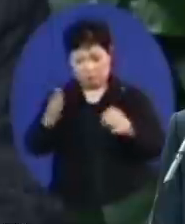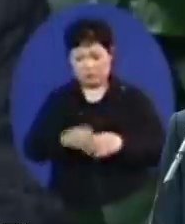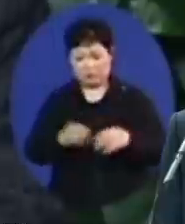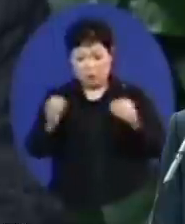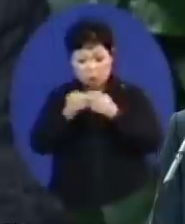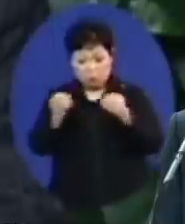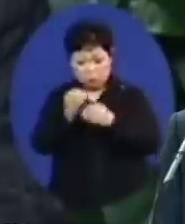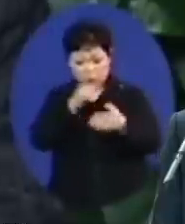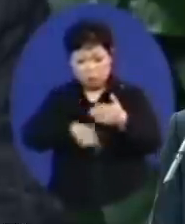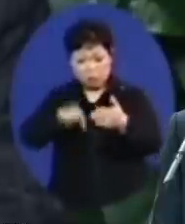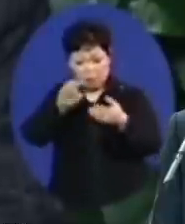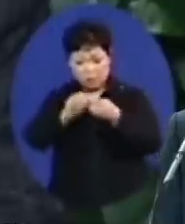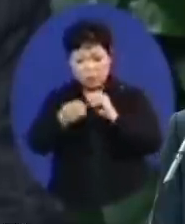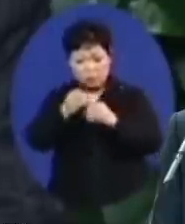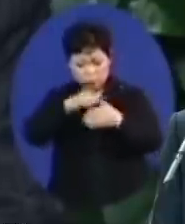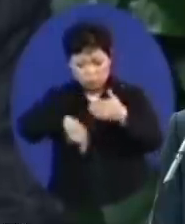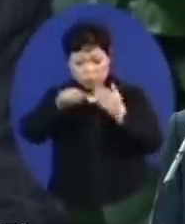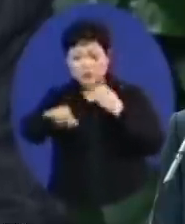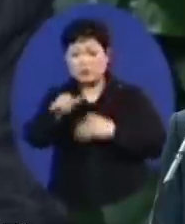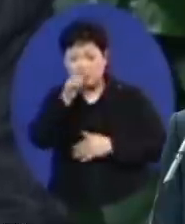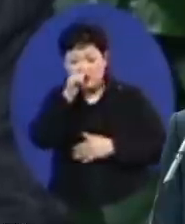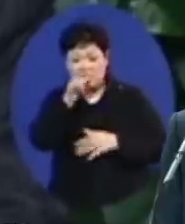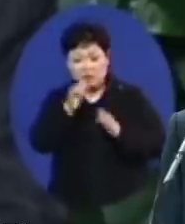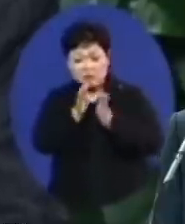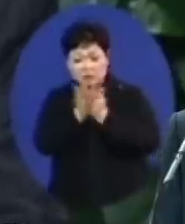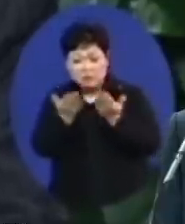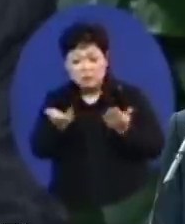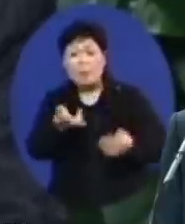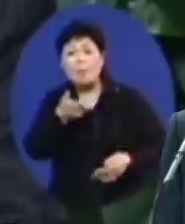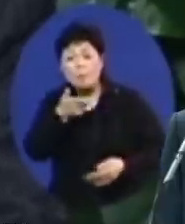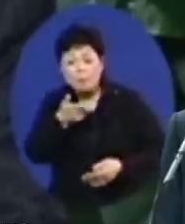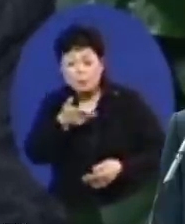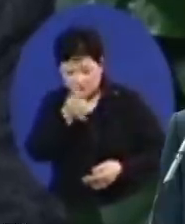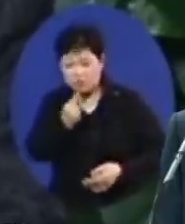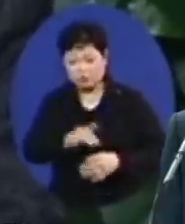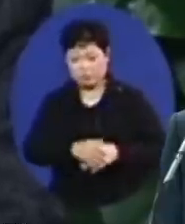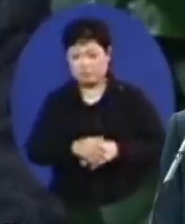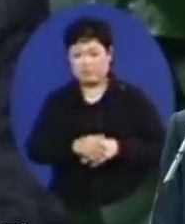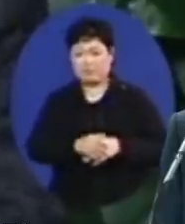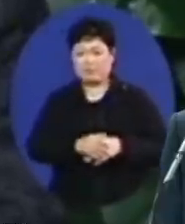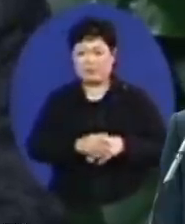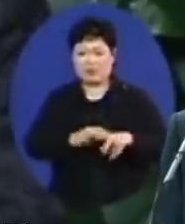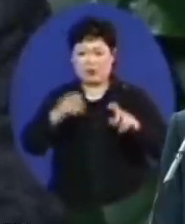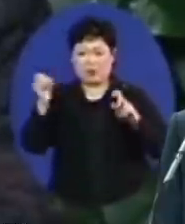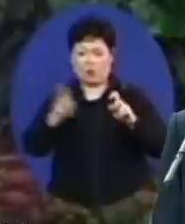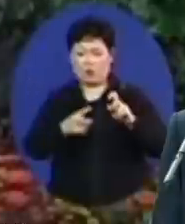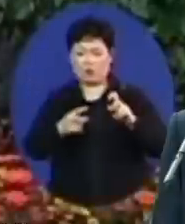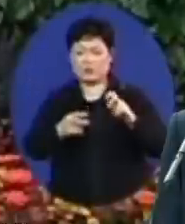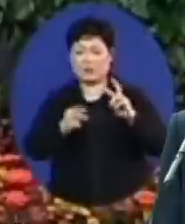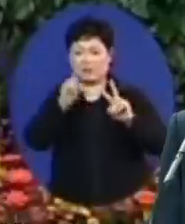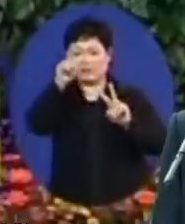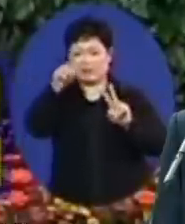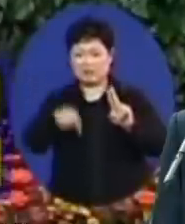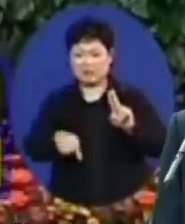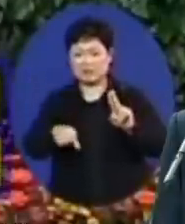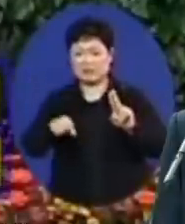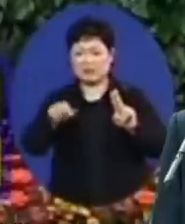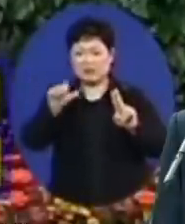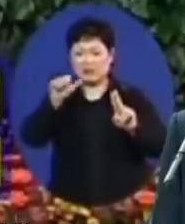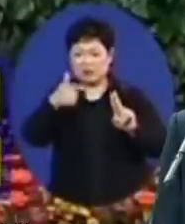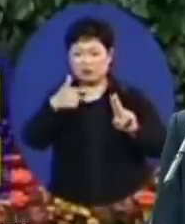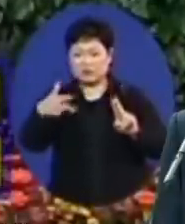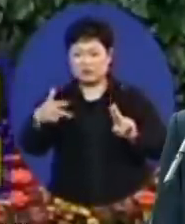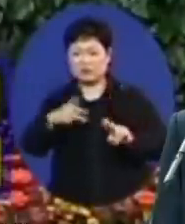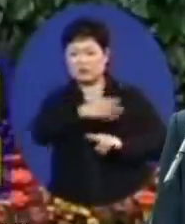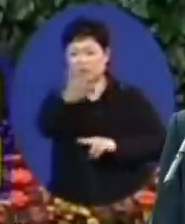있을 일이지 실제로 있을 수가 없는 것 같은데 실제로 일어났거든요. 골로새 2장 6절로 7절에 너희가 그리스도 예수를 주로